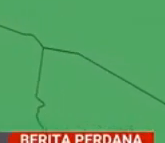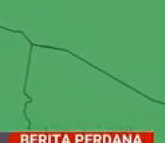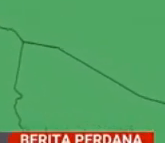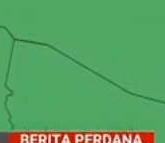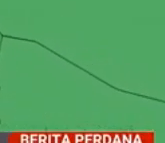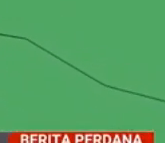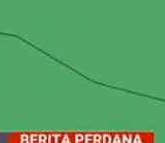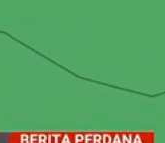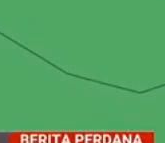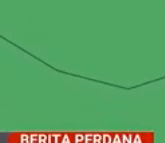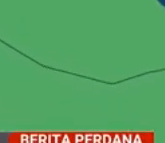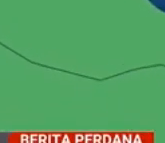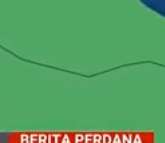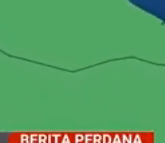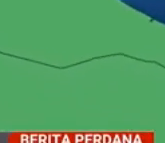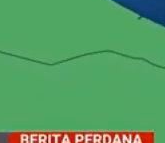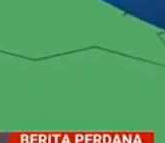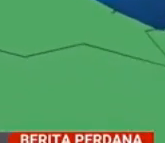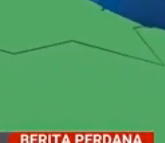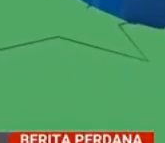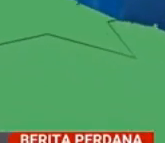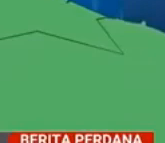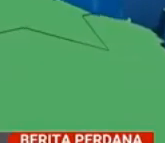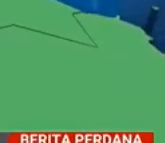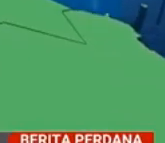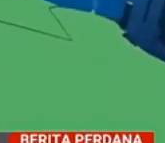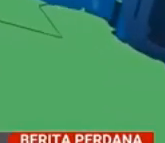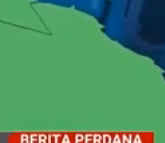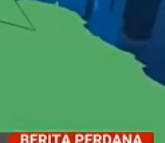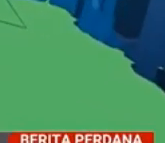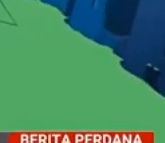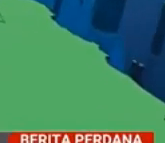upupupupupupupupupupup muhammad